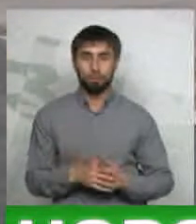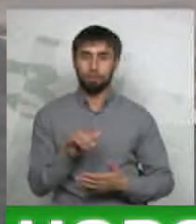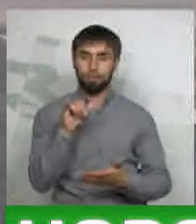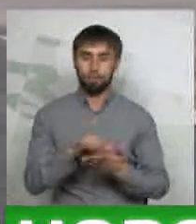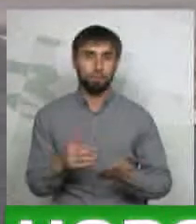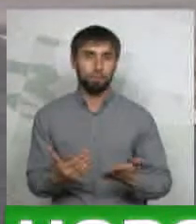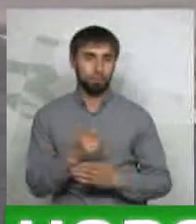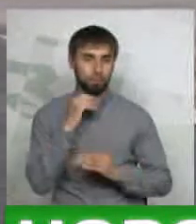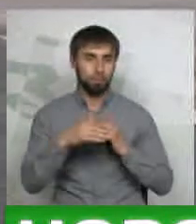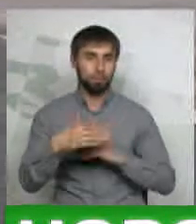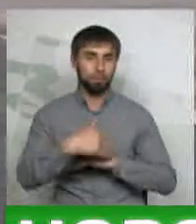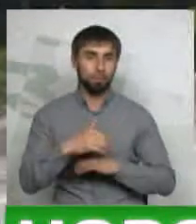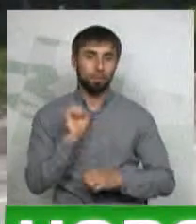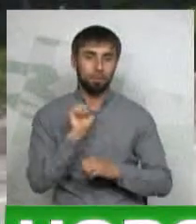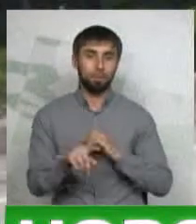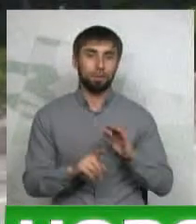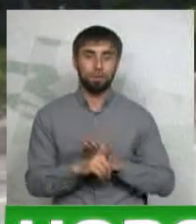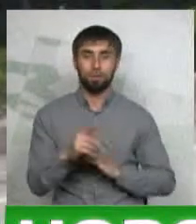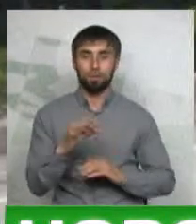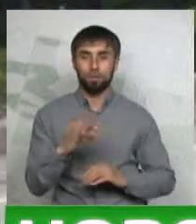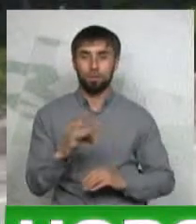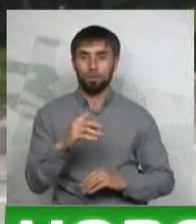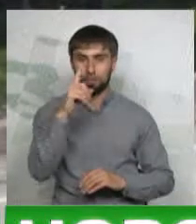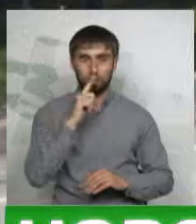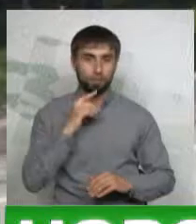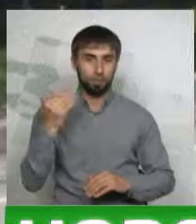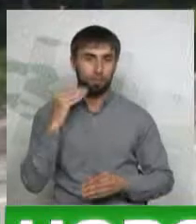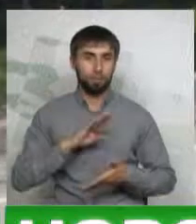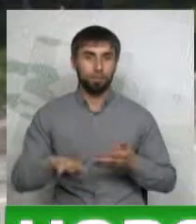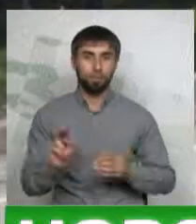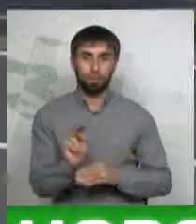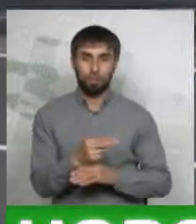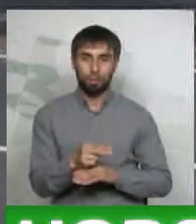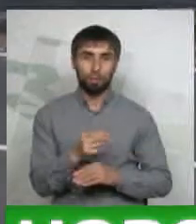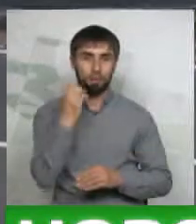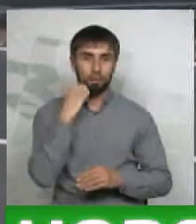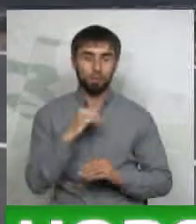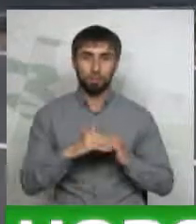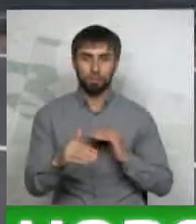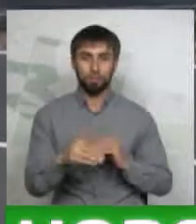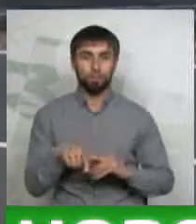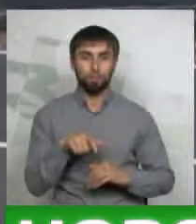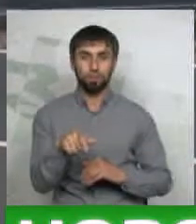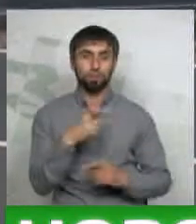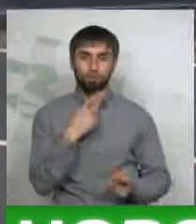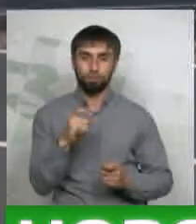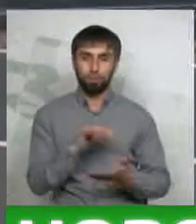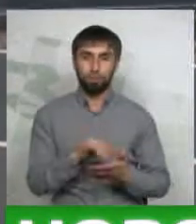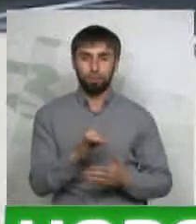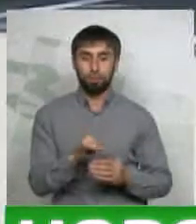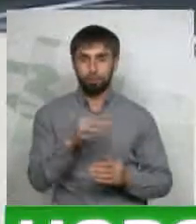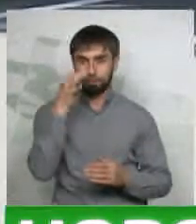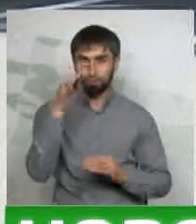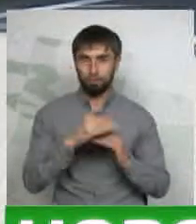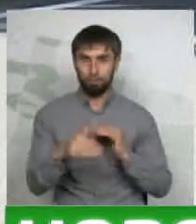Прокладывать новый асфальт по улице Победы начали около месяца назад. После демонтажа старого покрытия дорогу уплотнили и